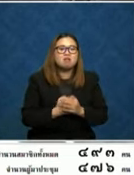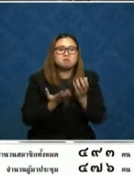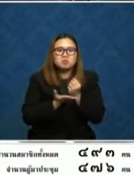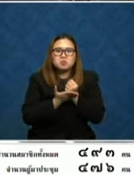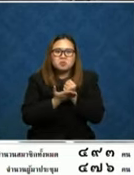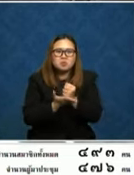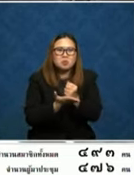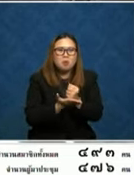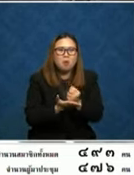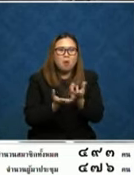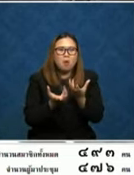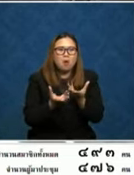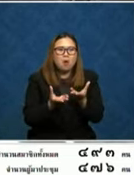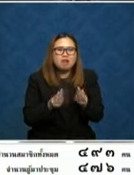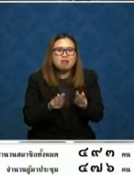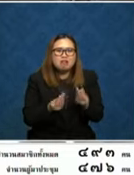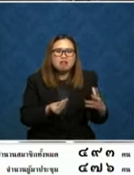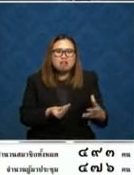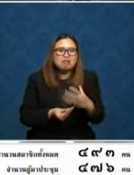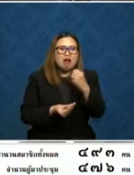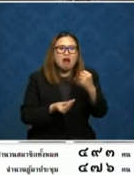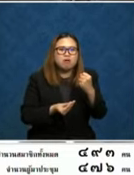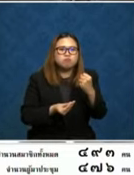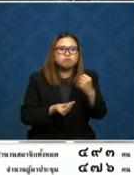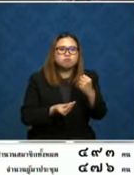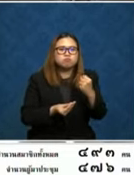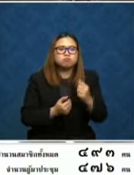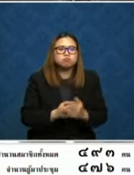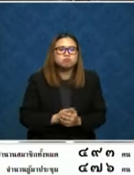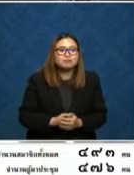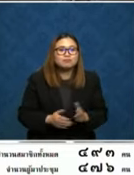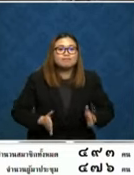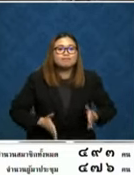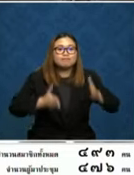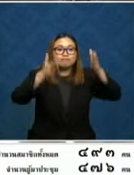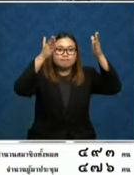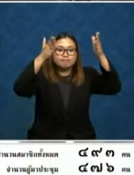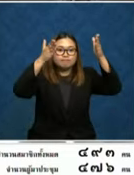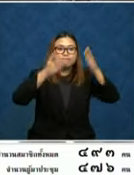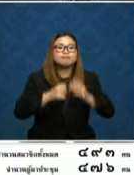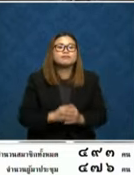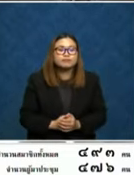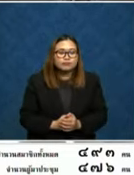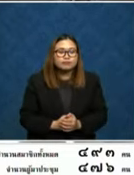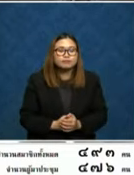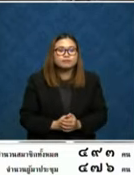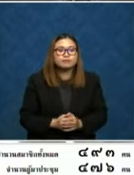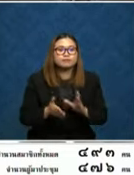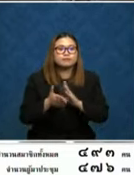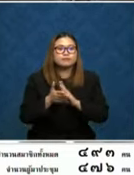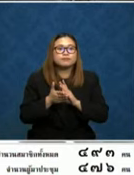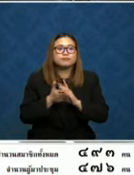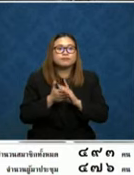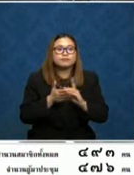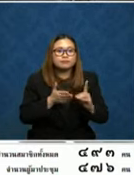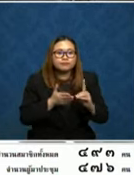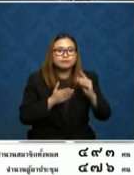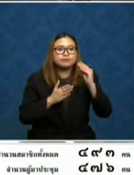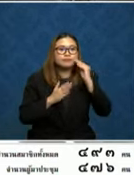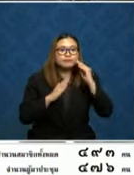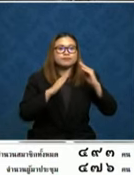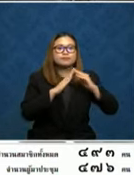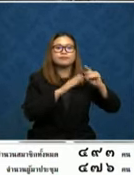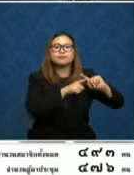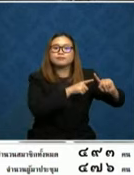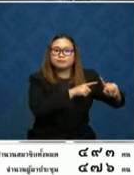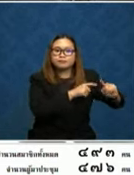ถือครองในทรัพย์สินเหล่านี้ไม่ว่าจะเป็นอาคารชุดนะครับหรือแม้แต่เรื่องของการบริหารจัดการภายใน